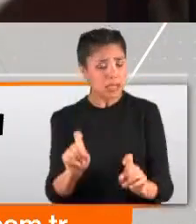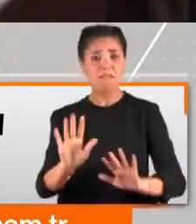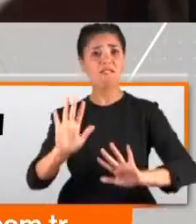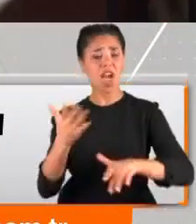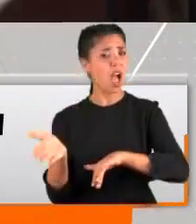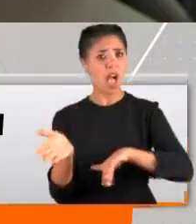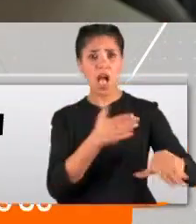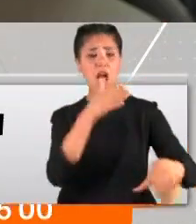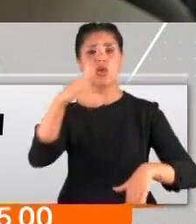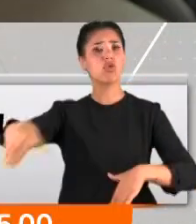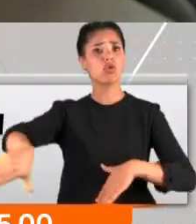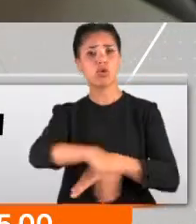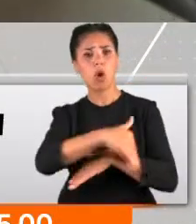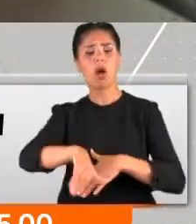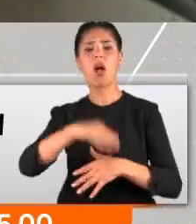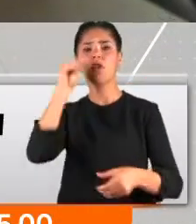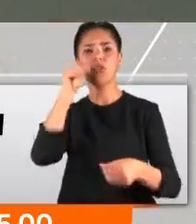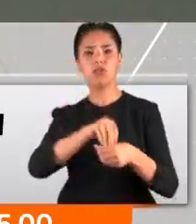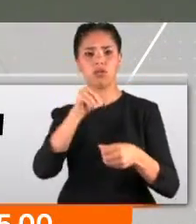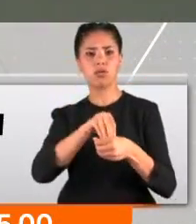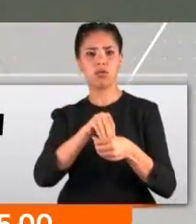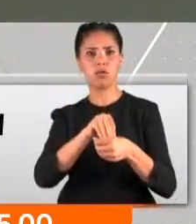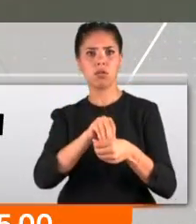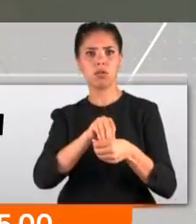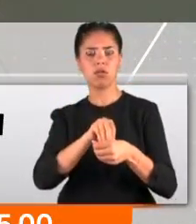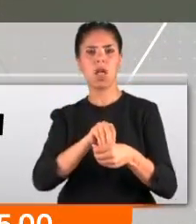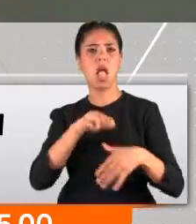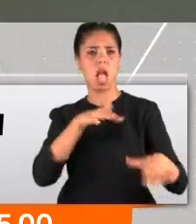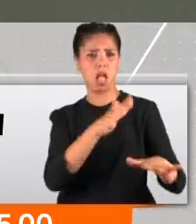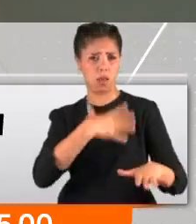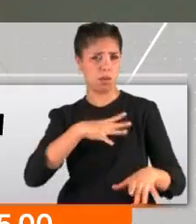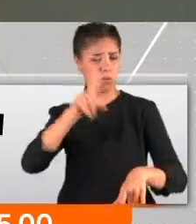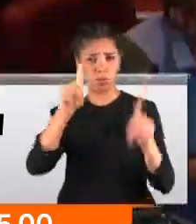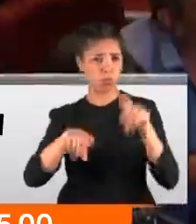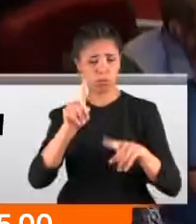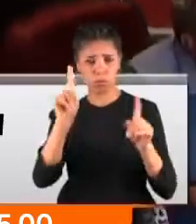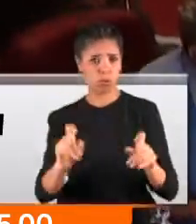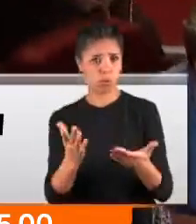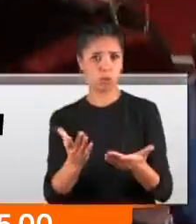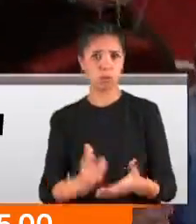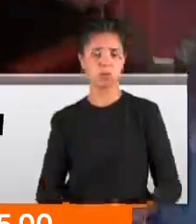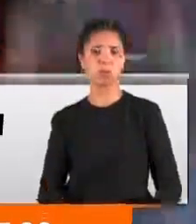Yoksa sokaklarda, caddelerde çapulcu olarak dolaşanlar mısınız?